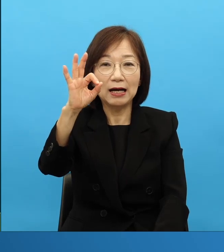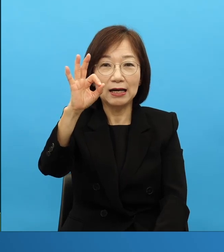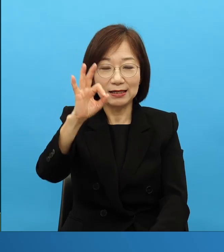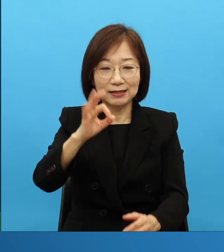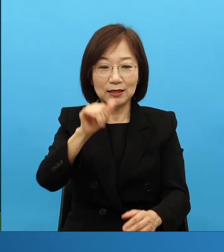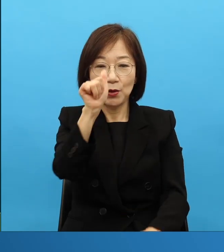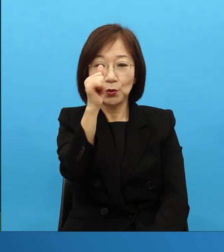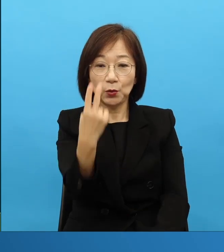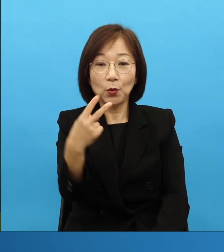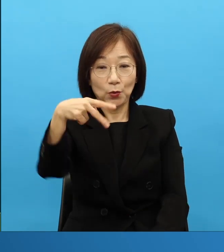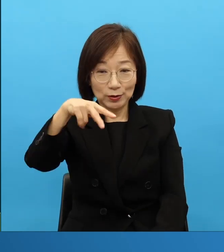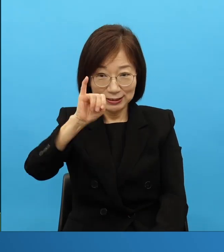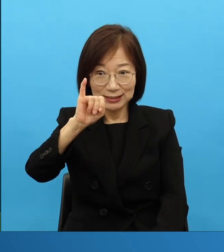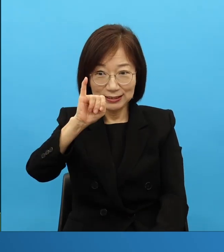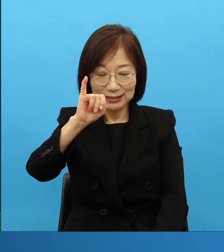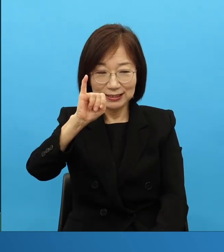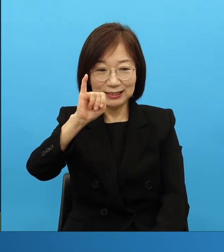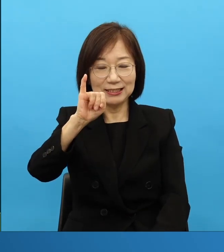지금